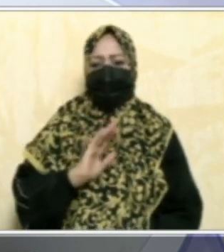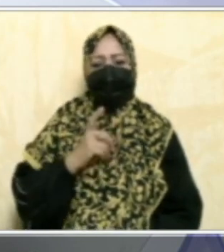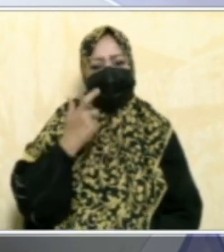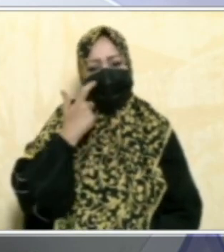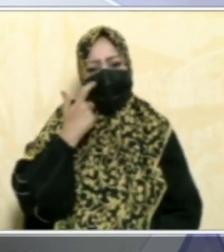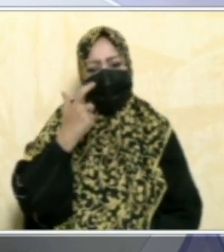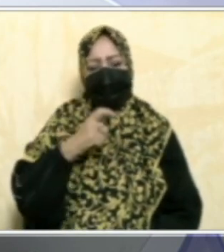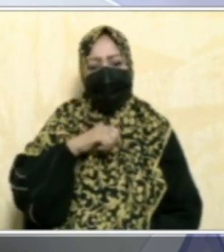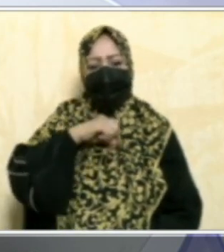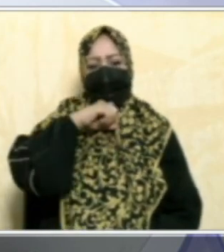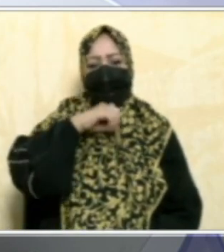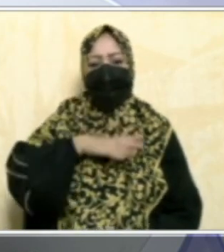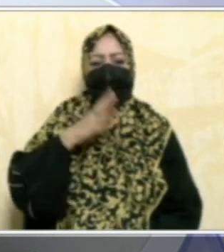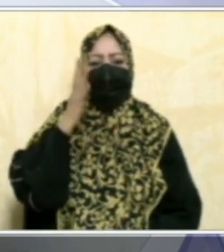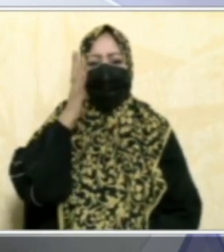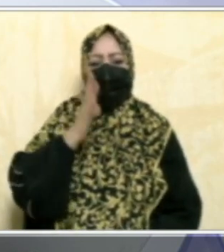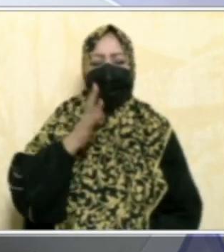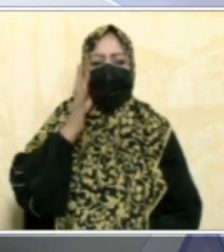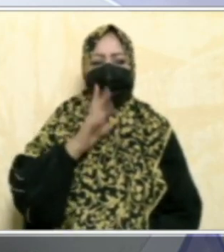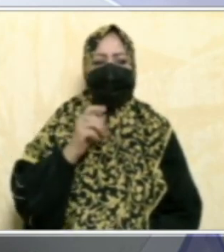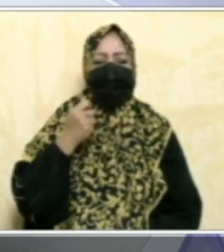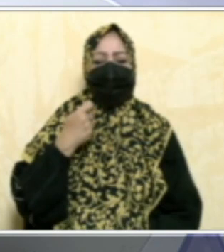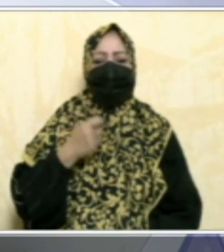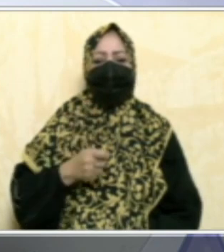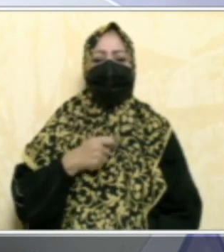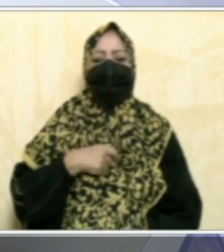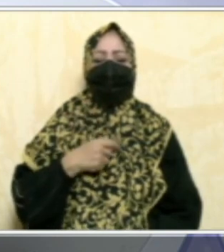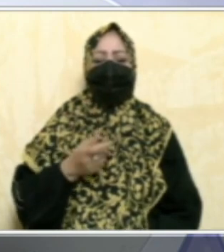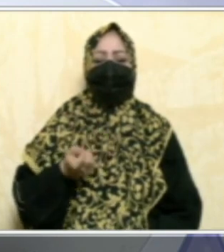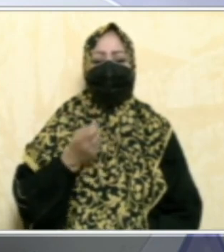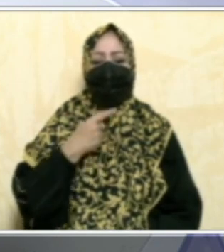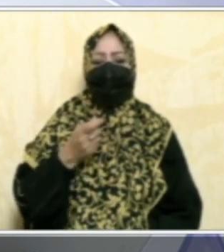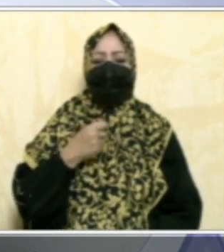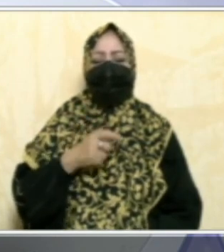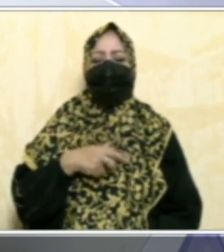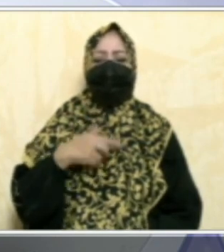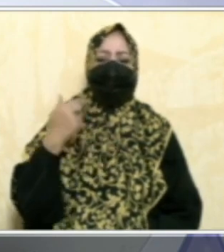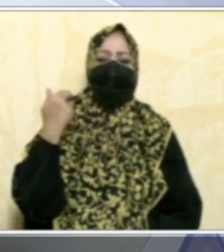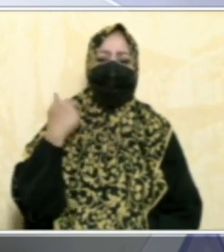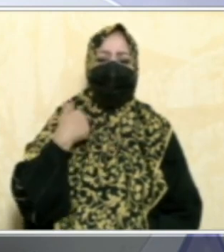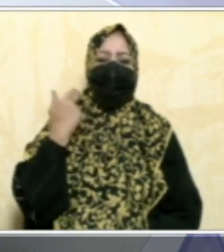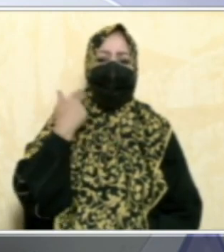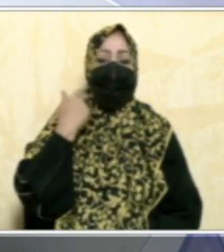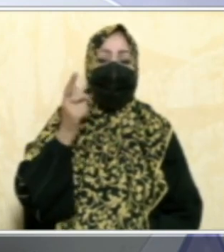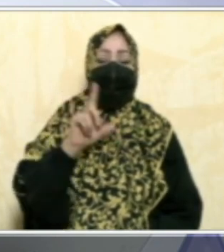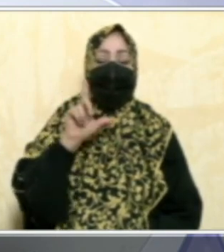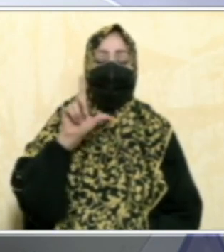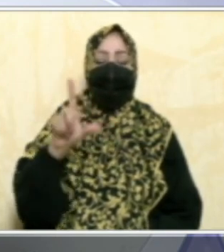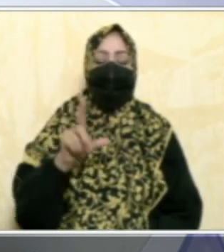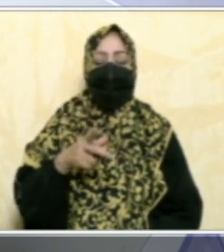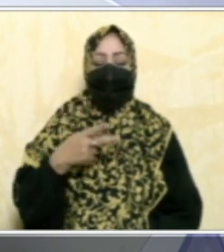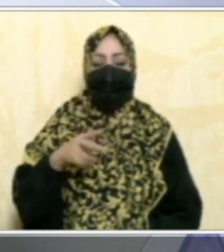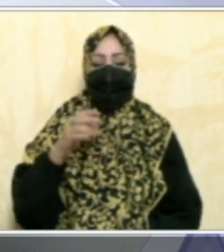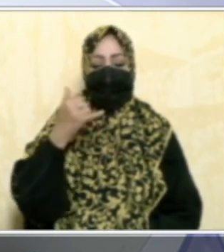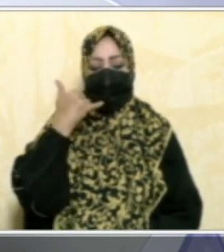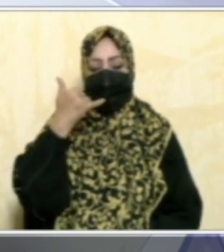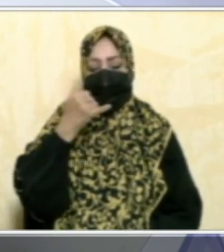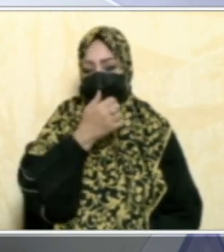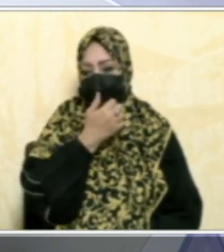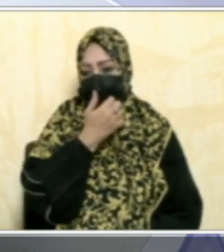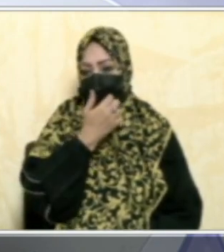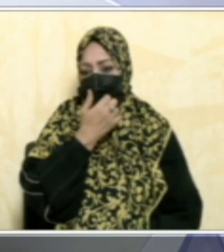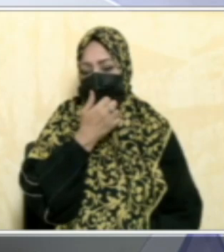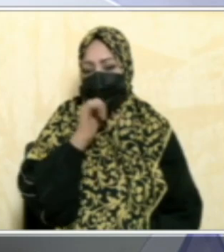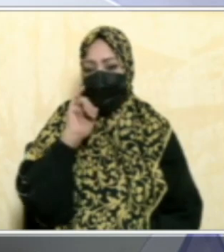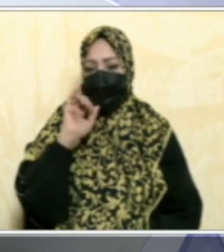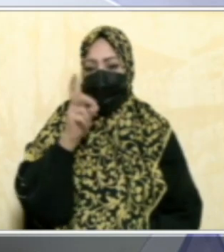لا يتداوى إلا بالحلال ما أحله الله. معنا اتصال. الأخت أم محمد، الأخت